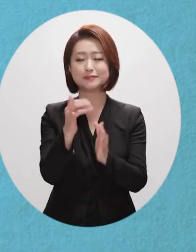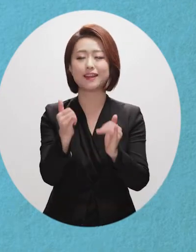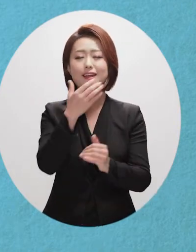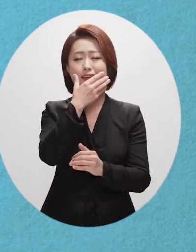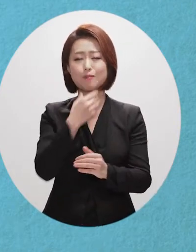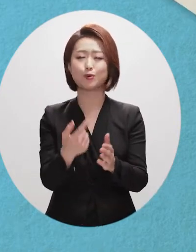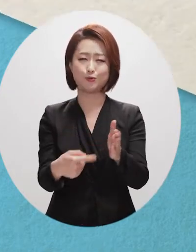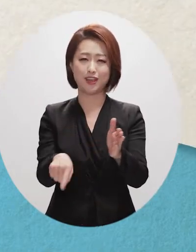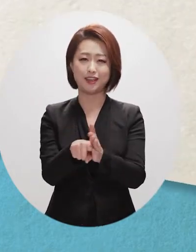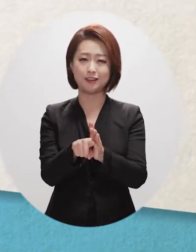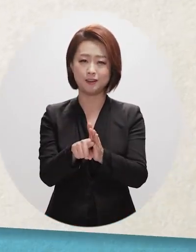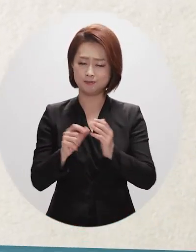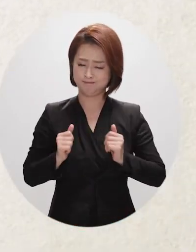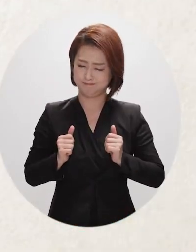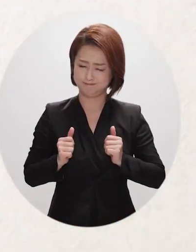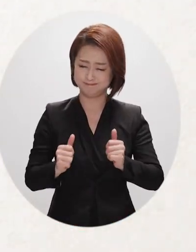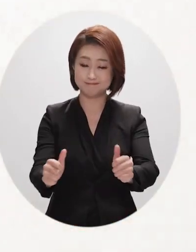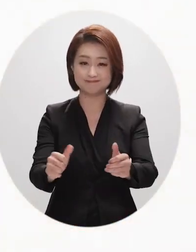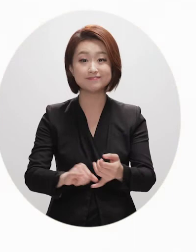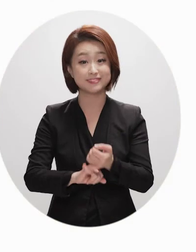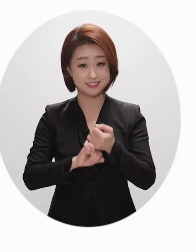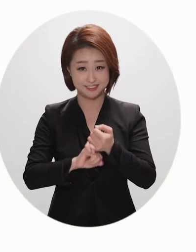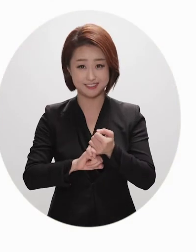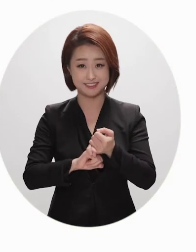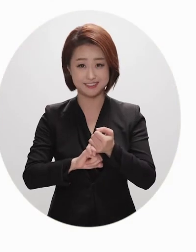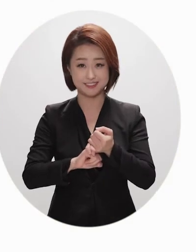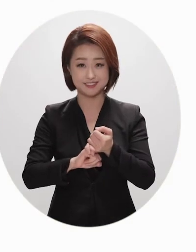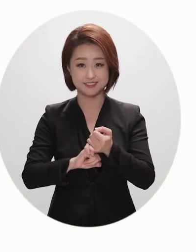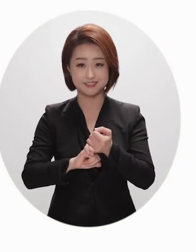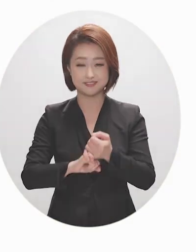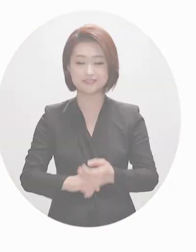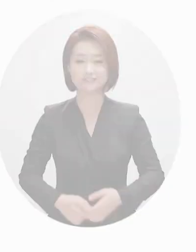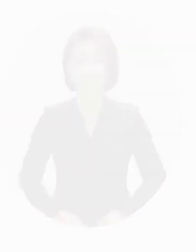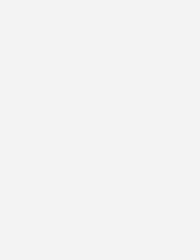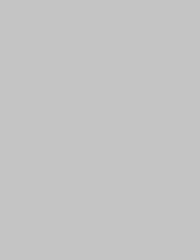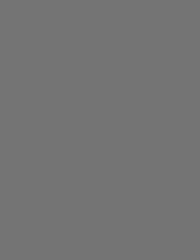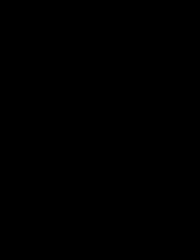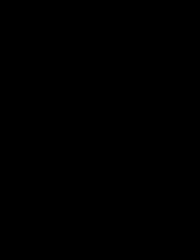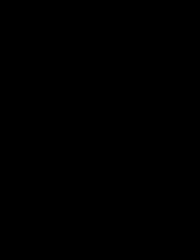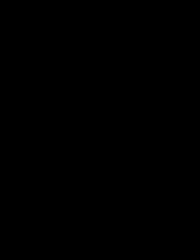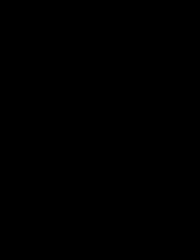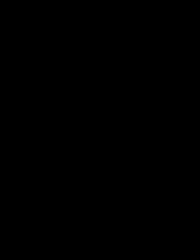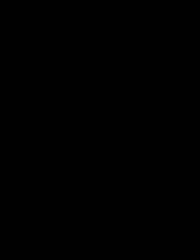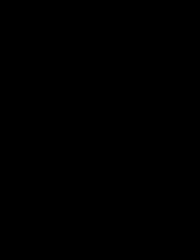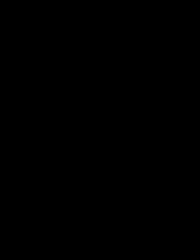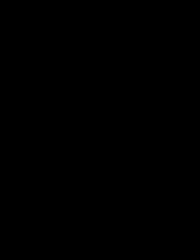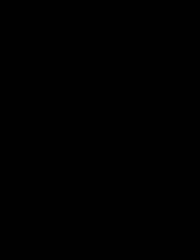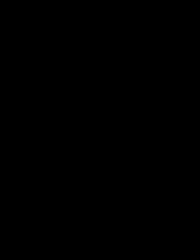시민의 행복을 위해 열과 성을 다하겠습니다 한국국토정보공사 한국국토정보공사 한국국토정보공사